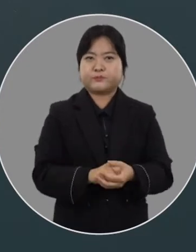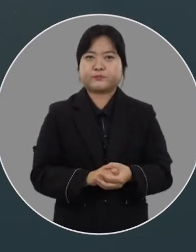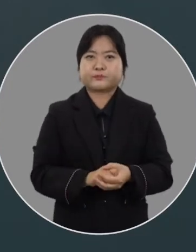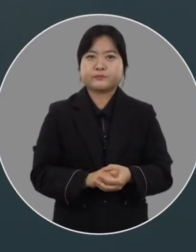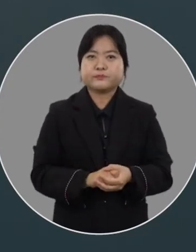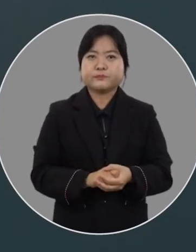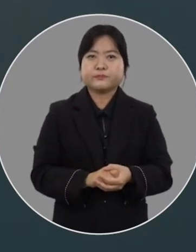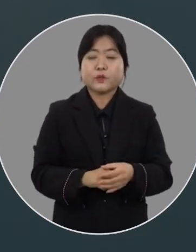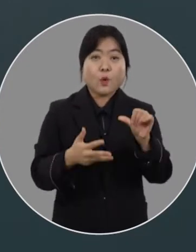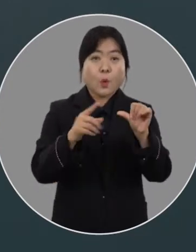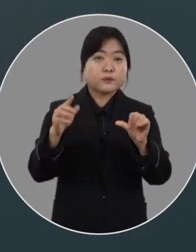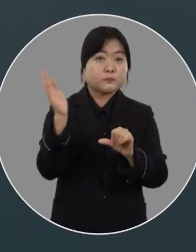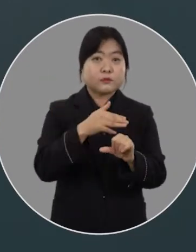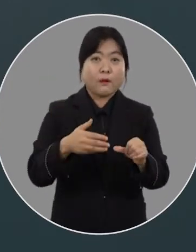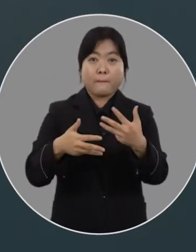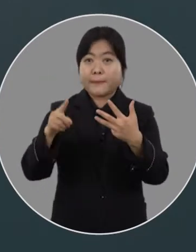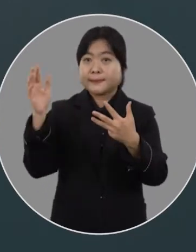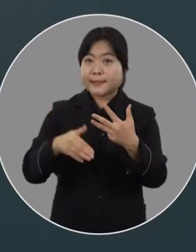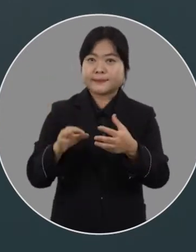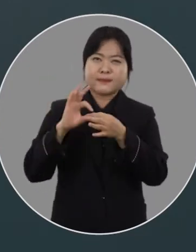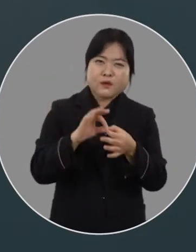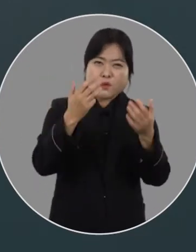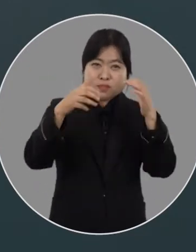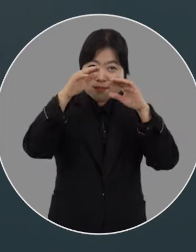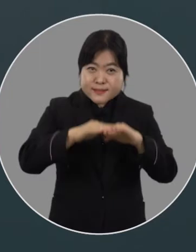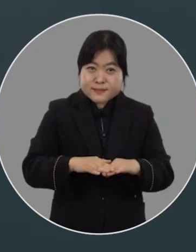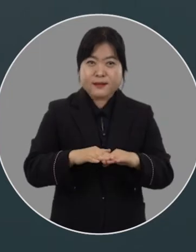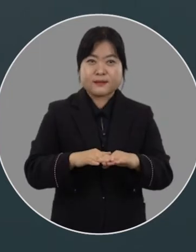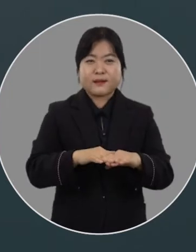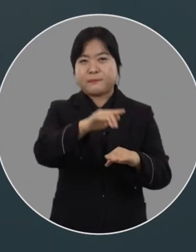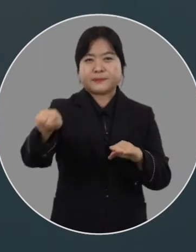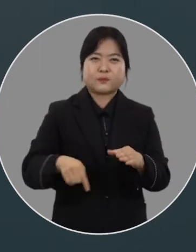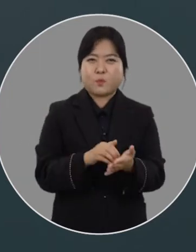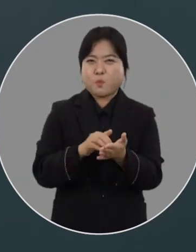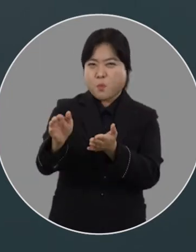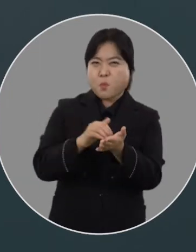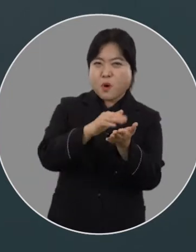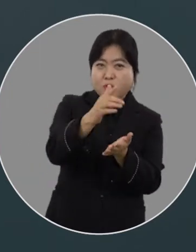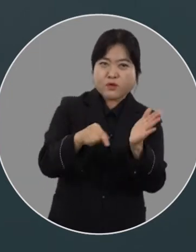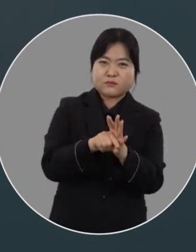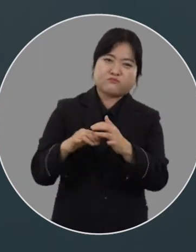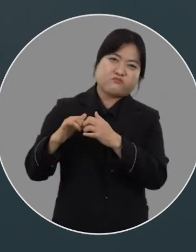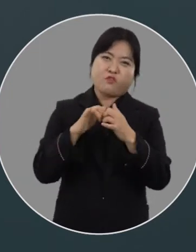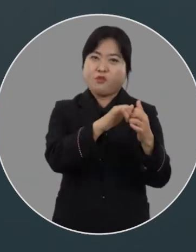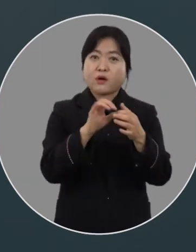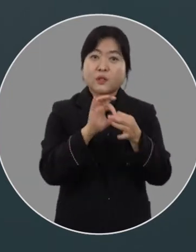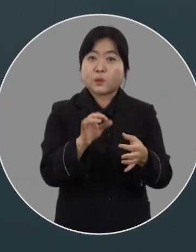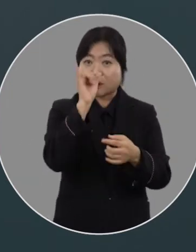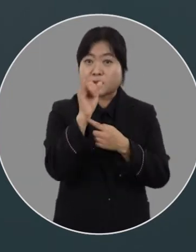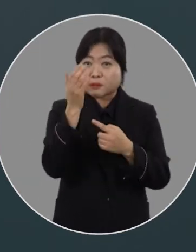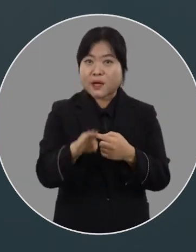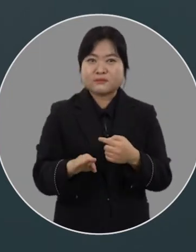수 있고요. 5차부터 8차까지 끊임없이 이슬람 세력들을 몰아내기 위한 전쟁을